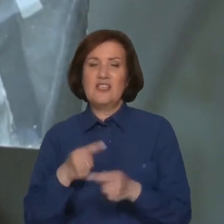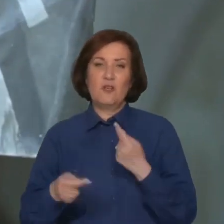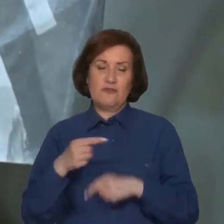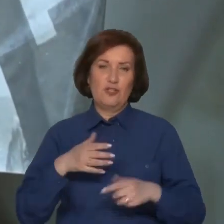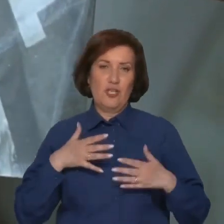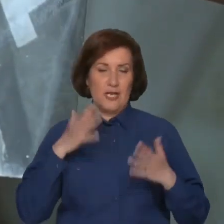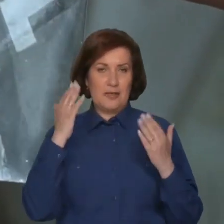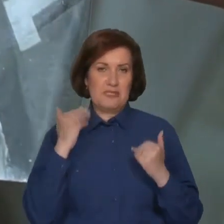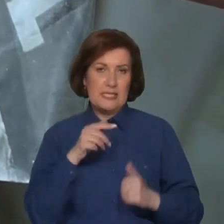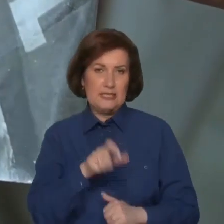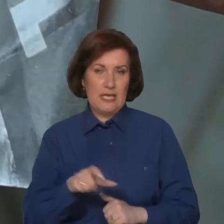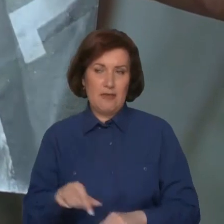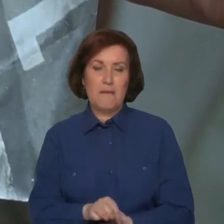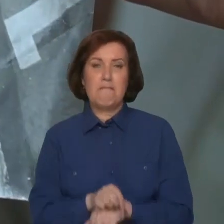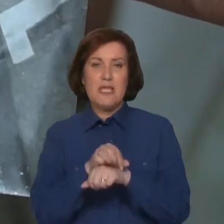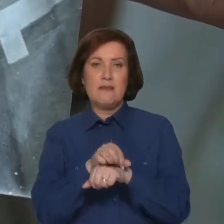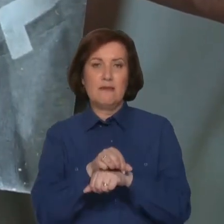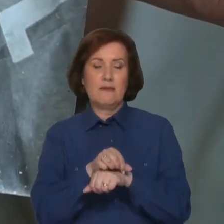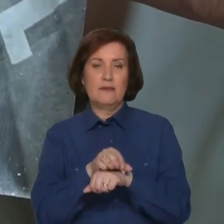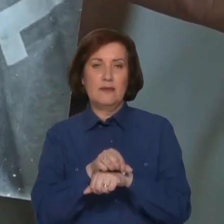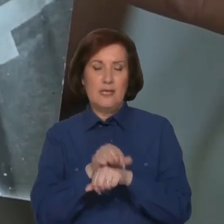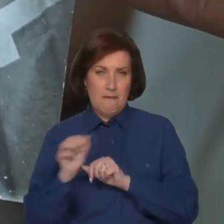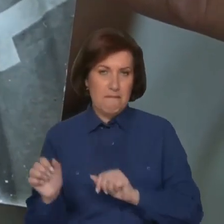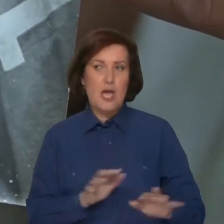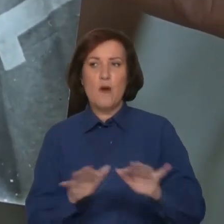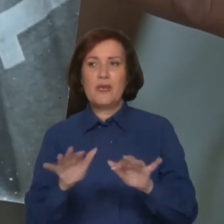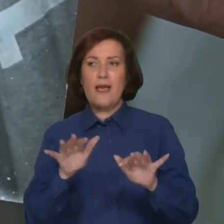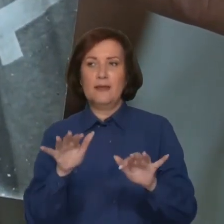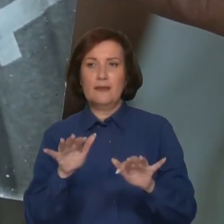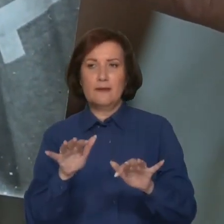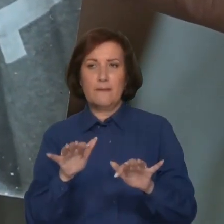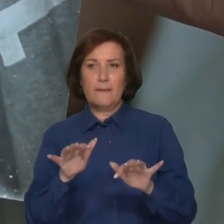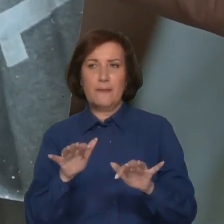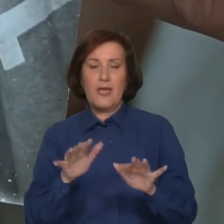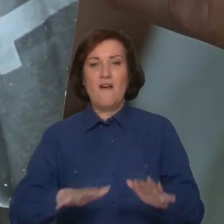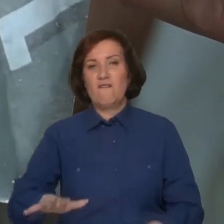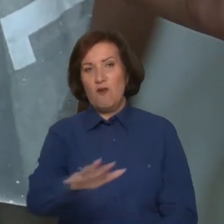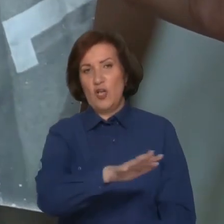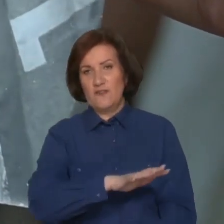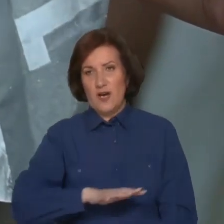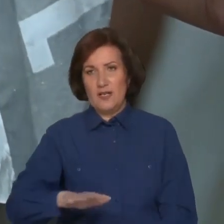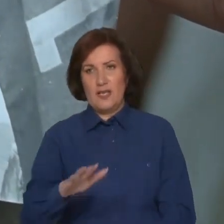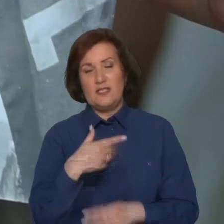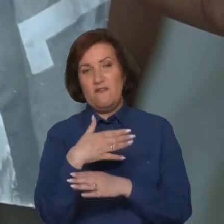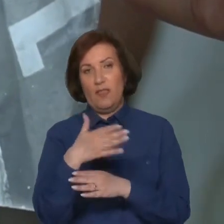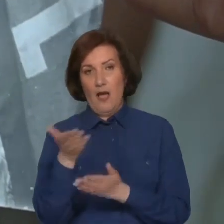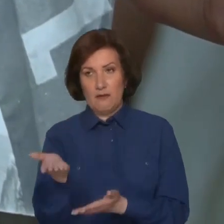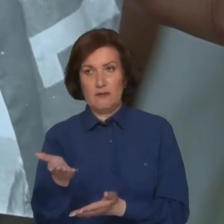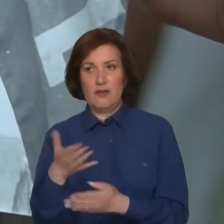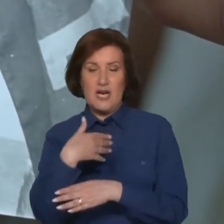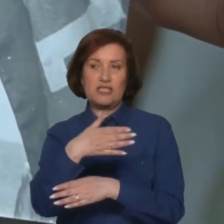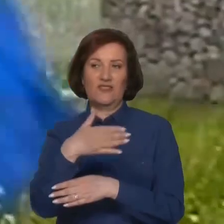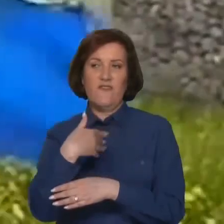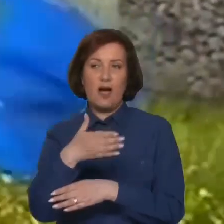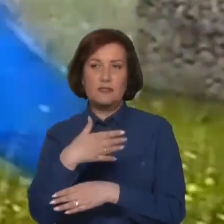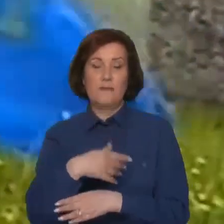татар, мітинг, мероприятие во дворі Ханджамі, де этот флаг вот